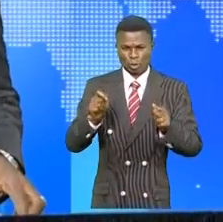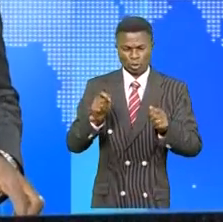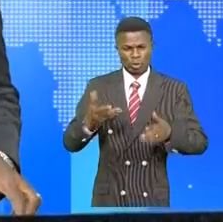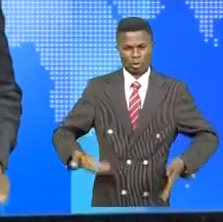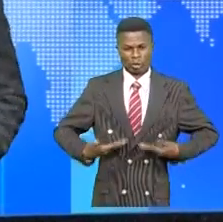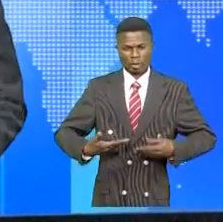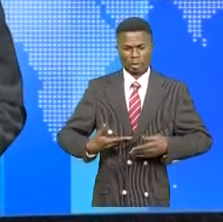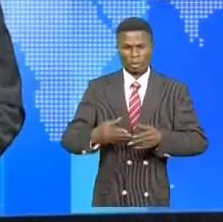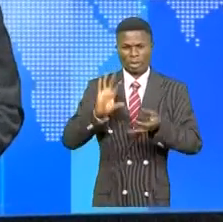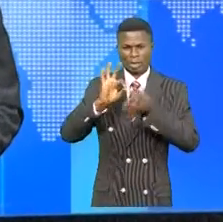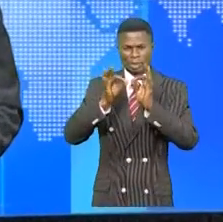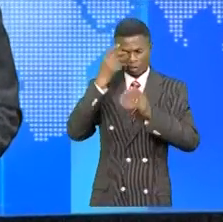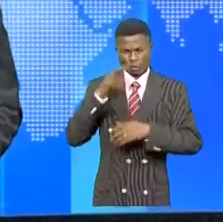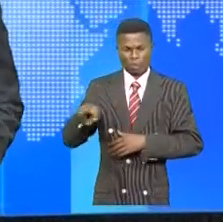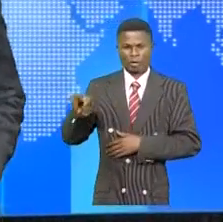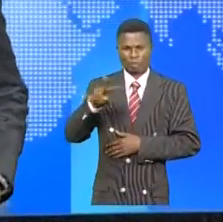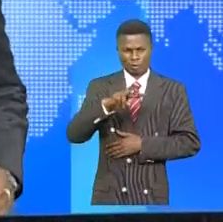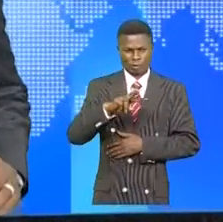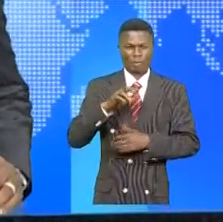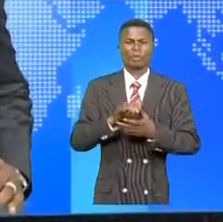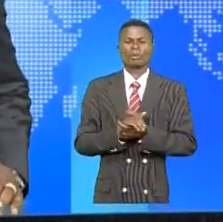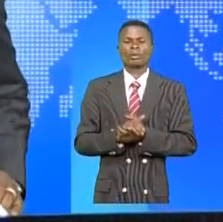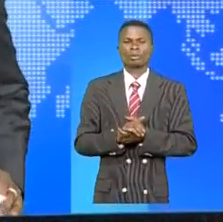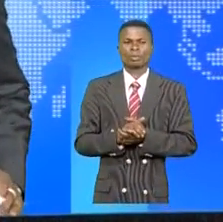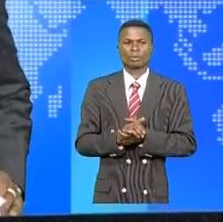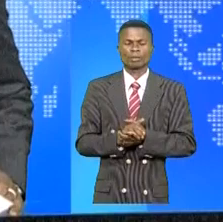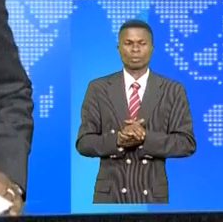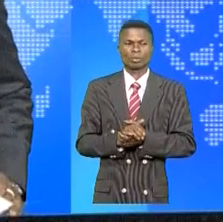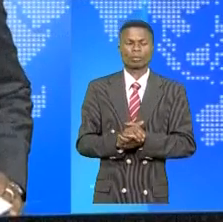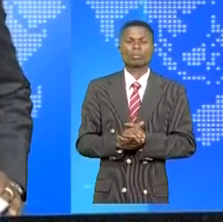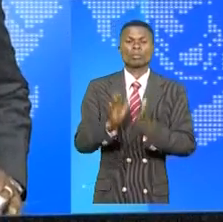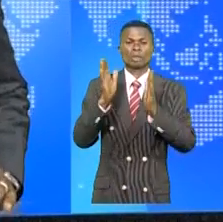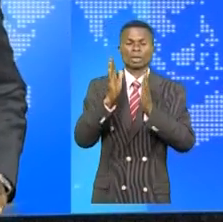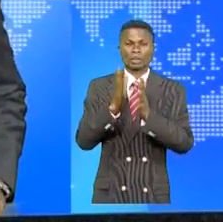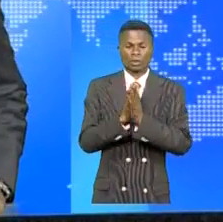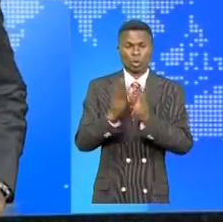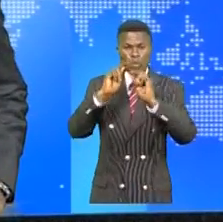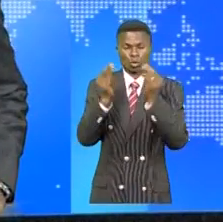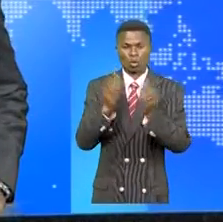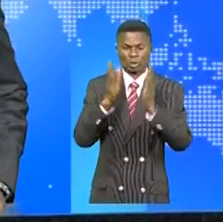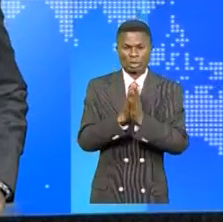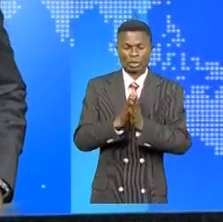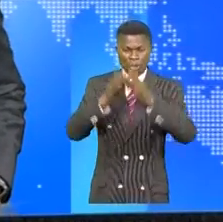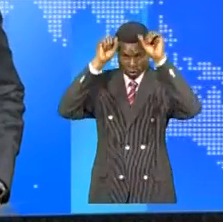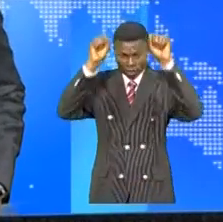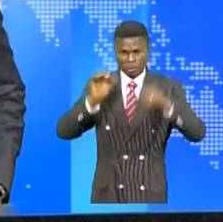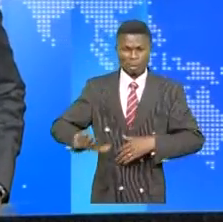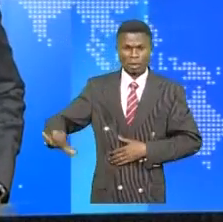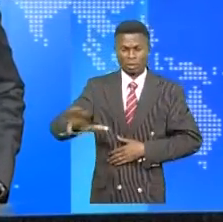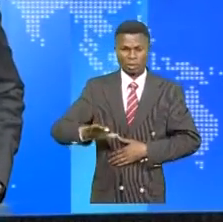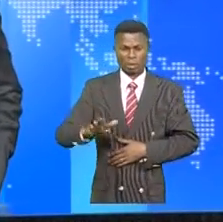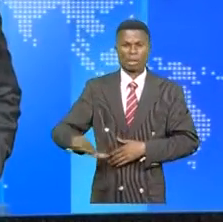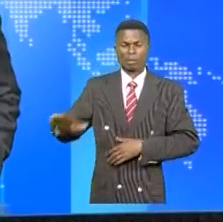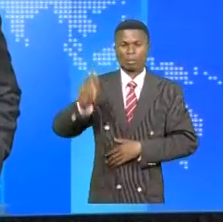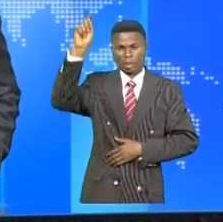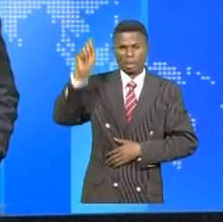plaisir de vous présenter. Une dizaine de chefs d'État étaient à Dodoma en République unie de Tanzanie,